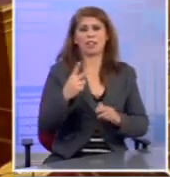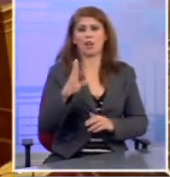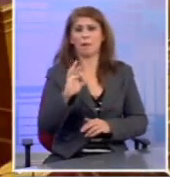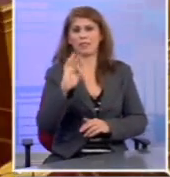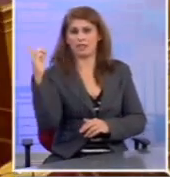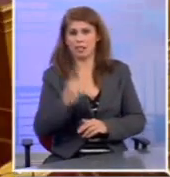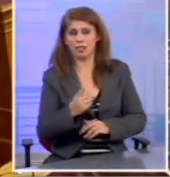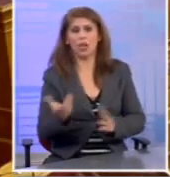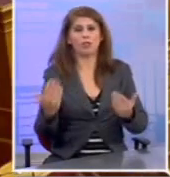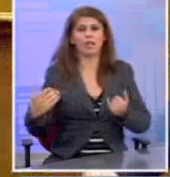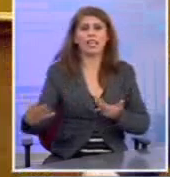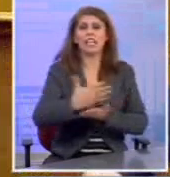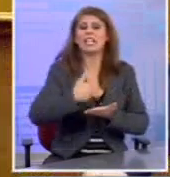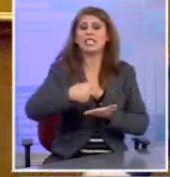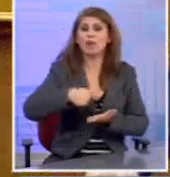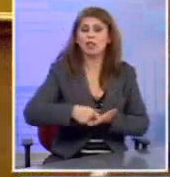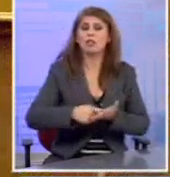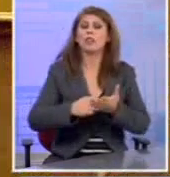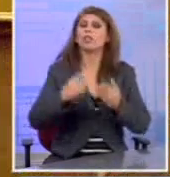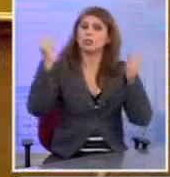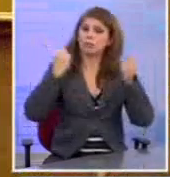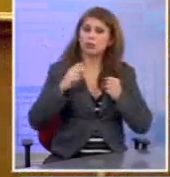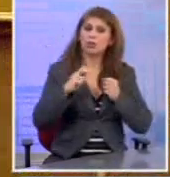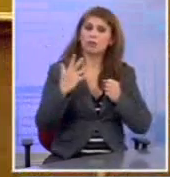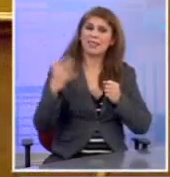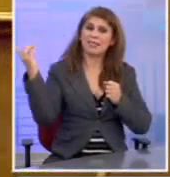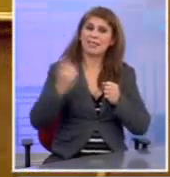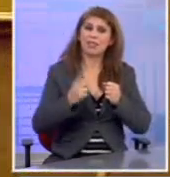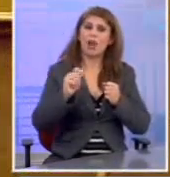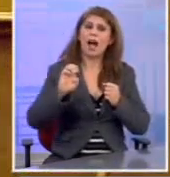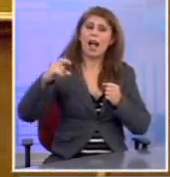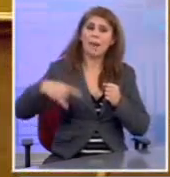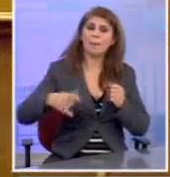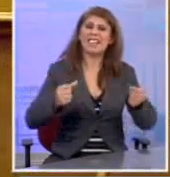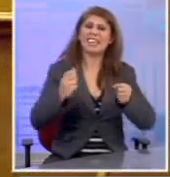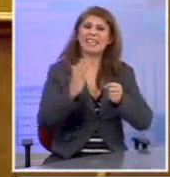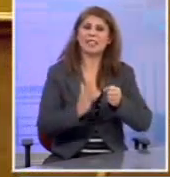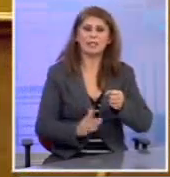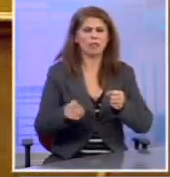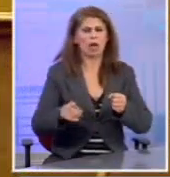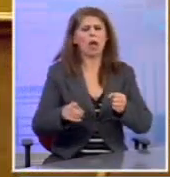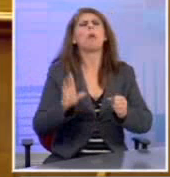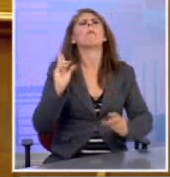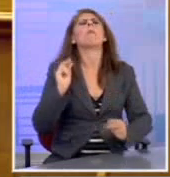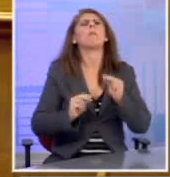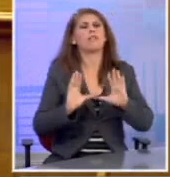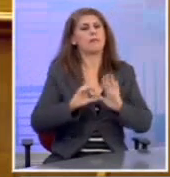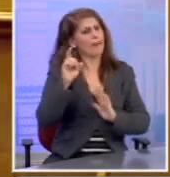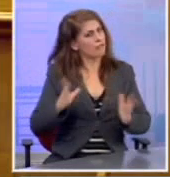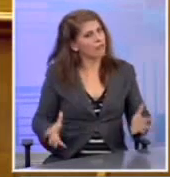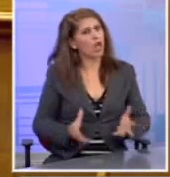δεν υπάρχουν εισφορές, που χάθηκε το 25% του ΑΕΠ στην κρίση. Δεν πήραζαν όλα αυτά, ήταν βιώσιμο το